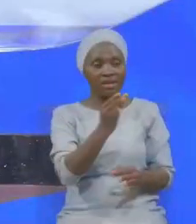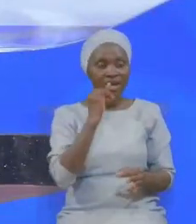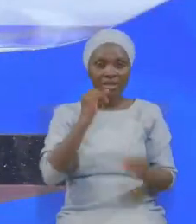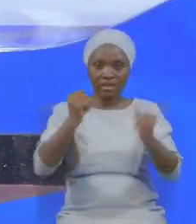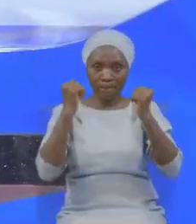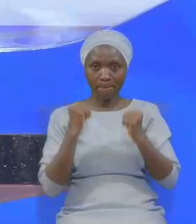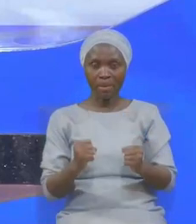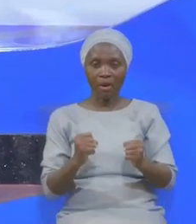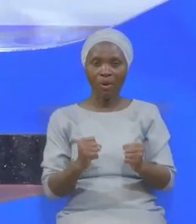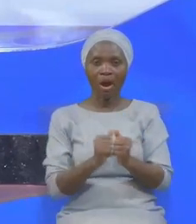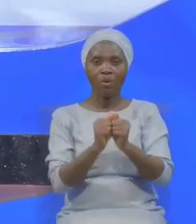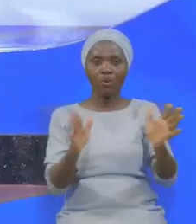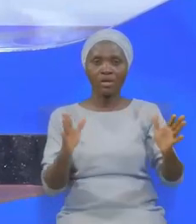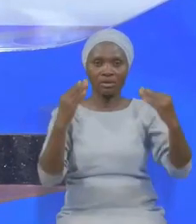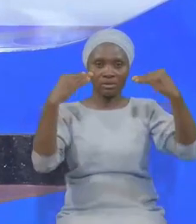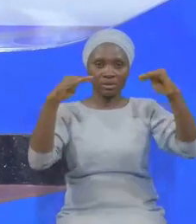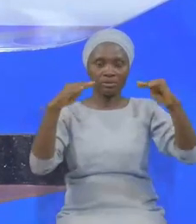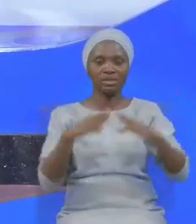Ce soir, la puissance viendra sur vous.